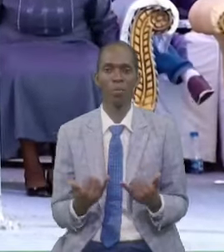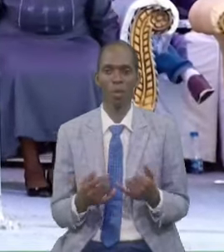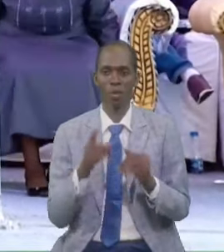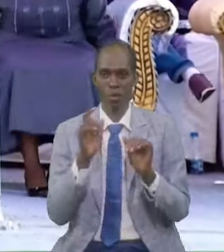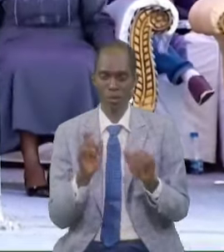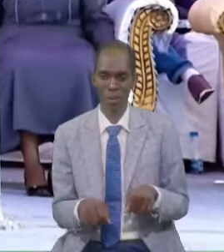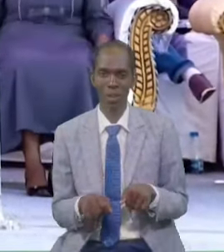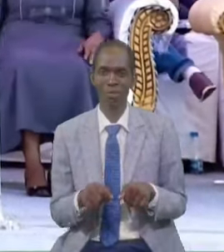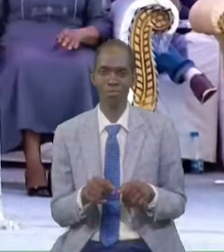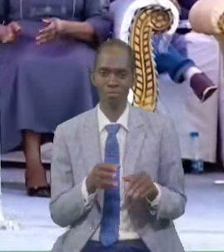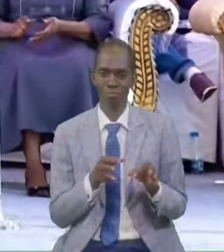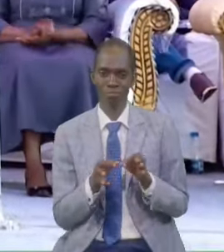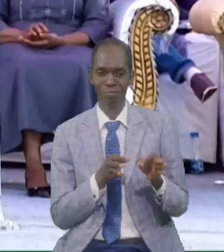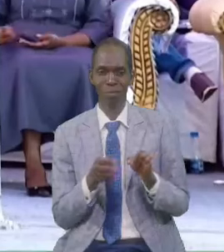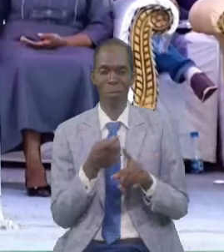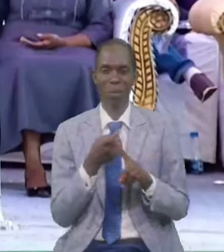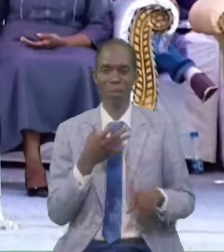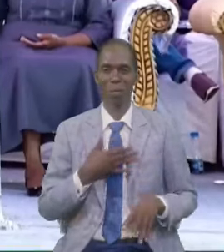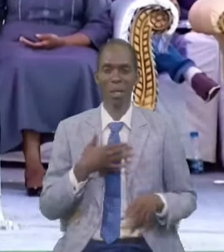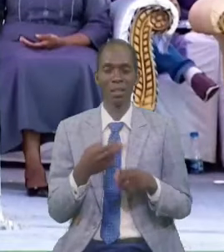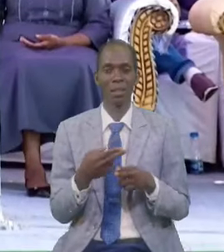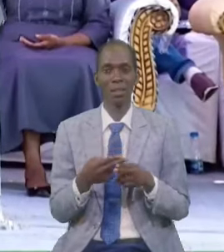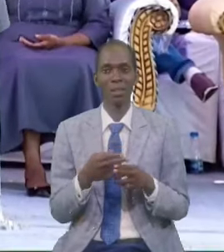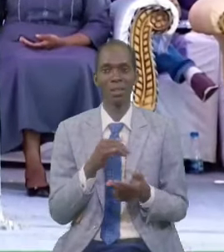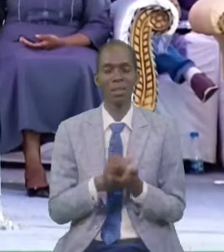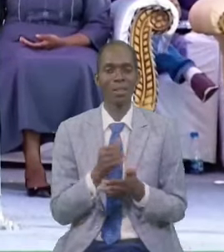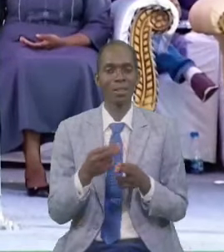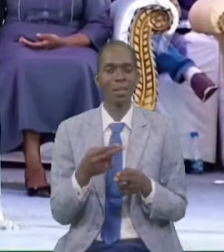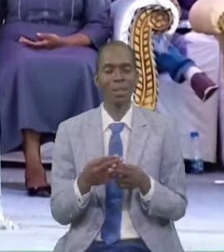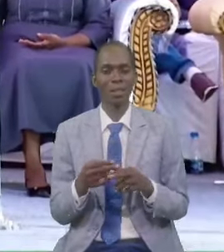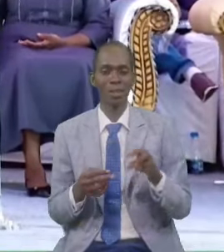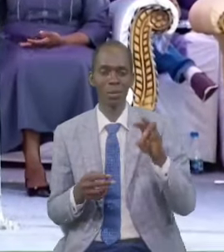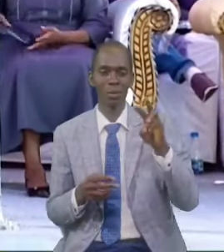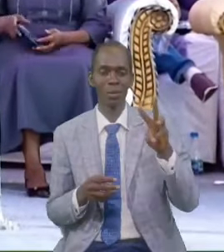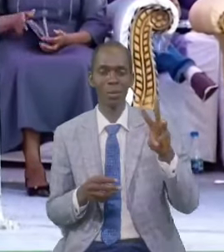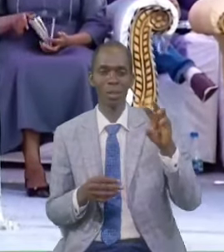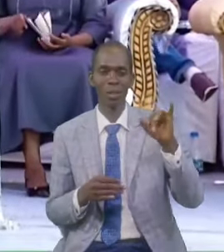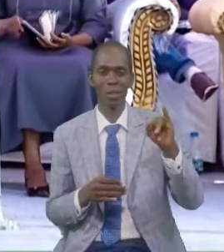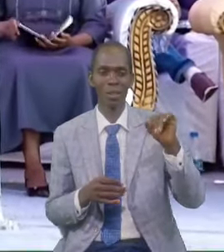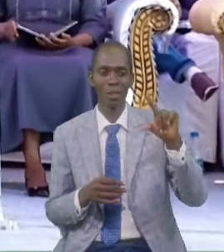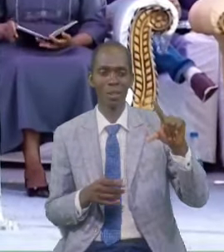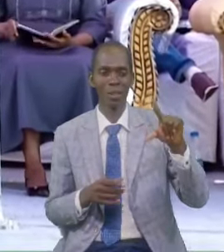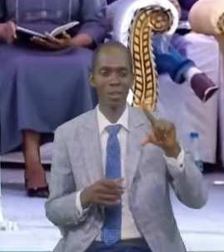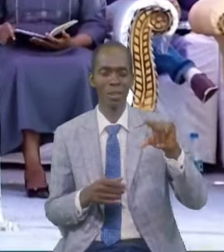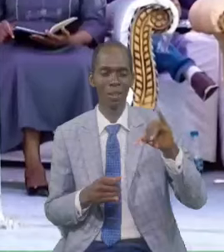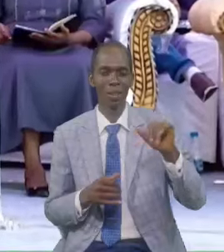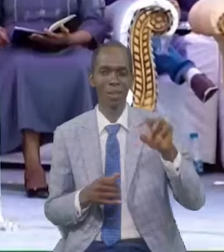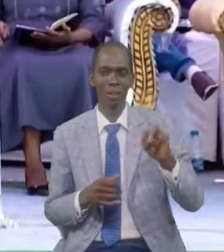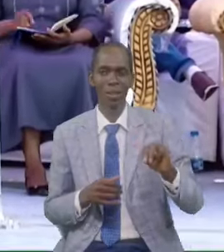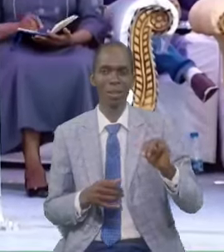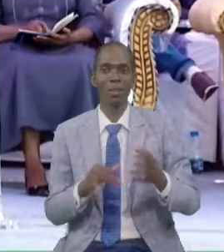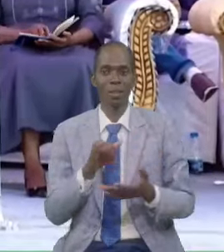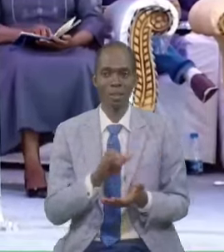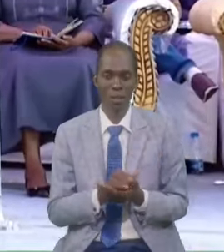ఇప్పుడు నా పేరు మీరు చెప్పగలుగుతారు. That name William. ఆ యొక్క పేరు విలియం అని ఉంటుంది. I was born in a Christian